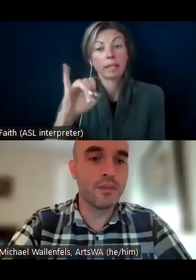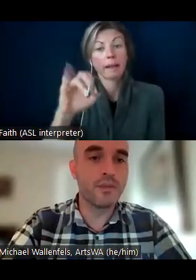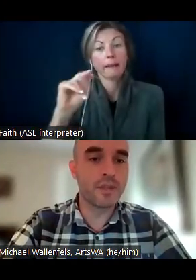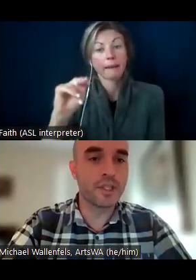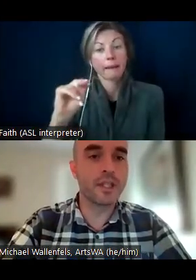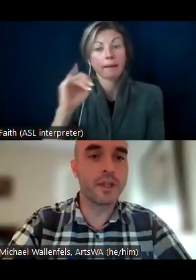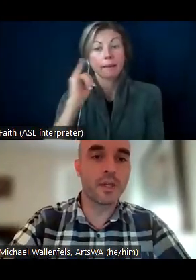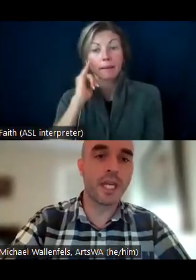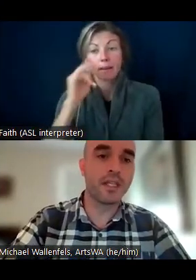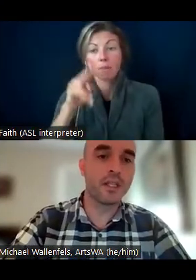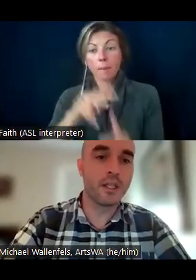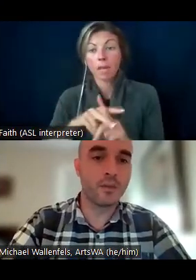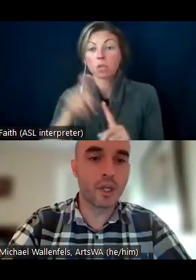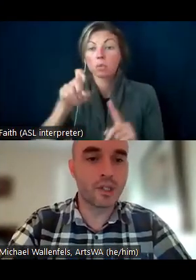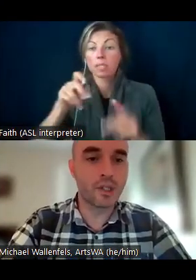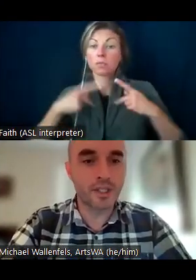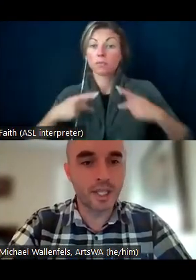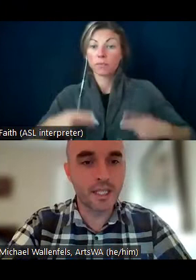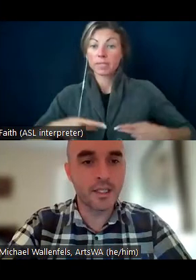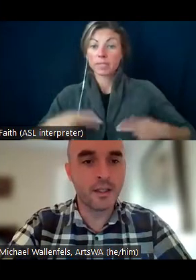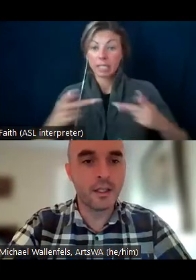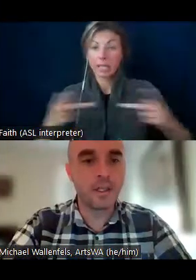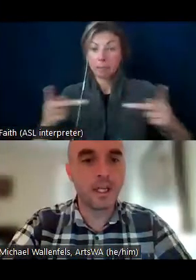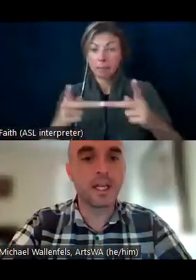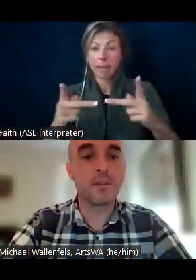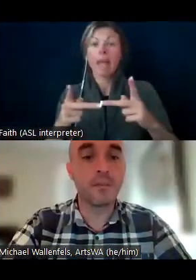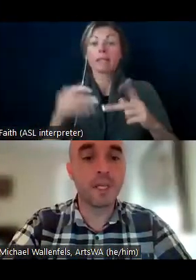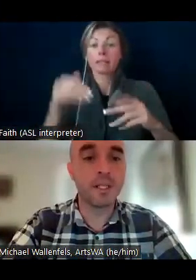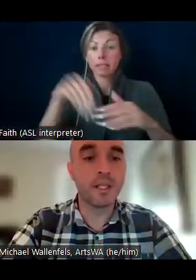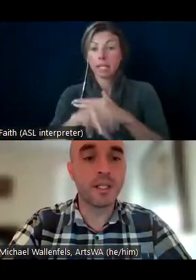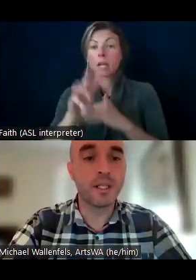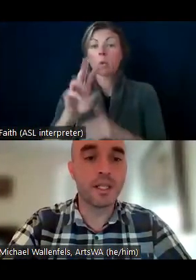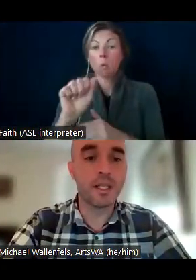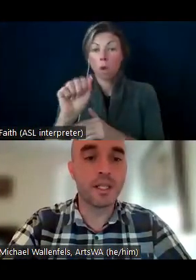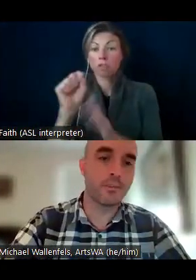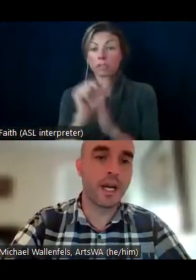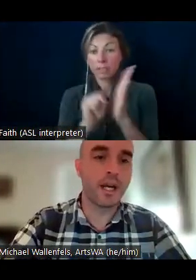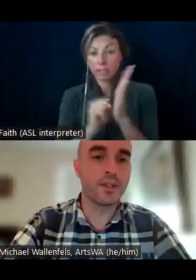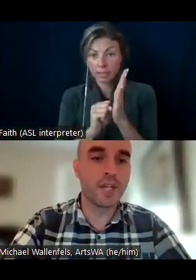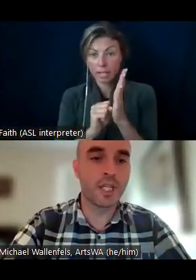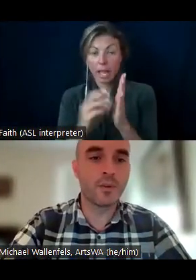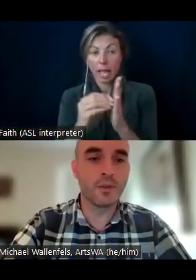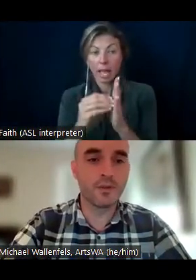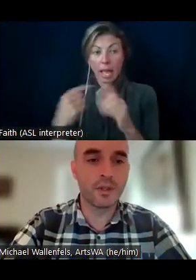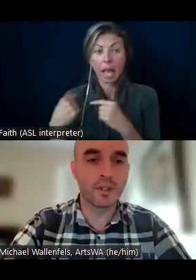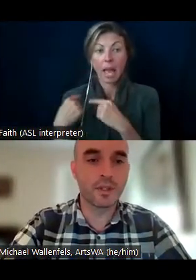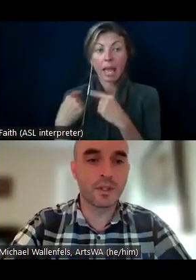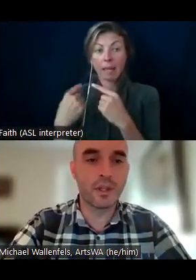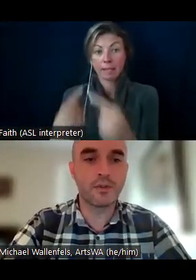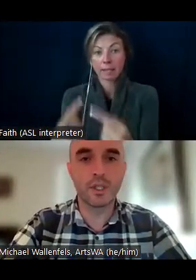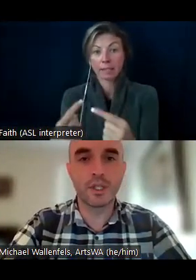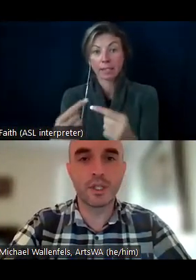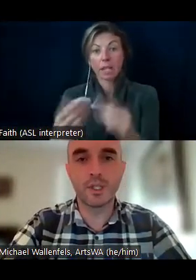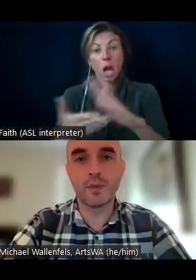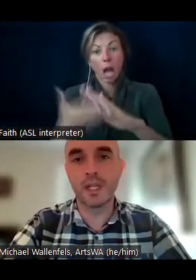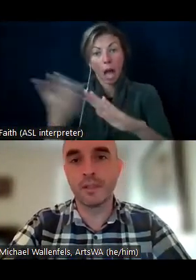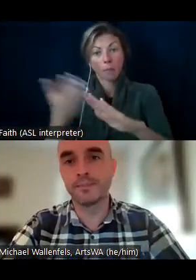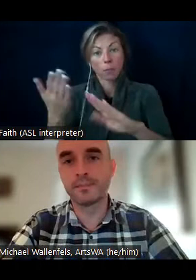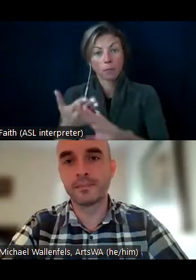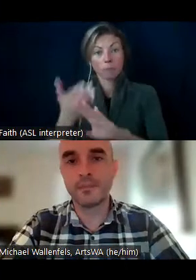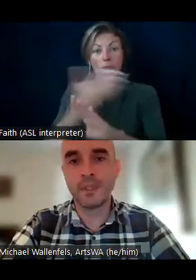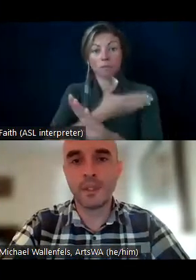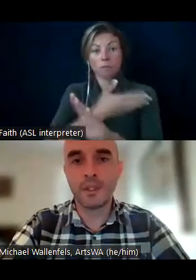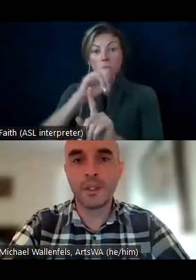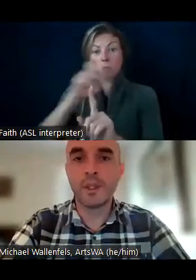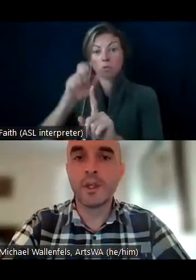그다음에 물리적으로 워싱턴 주에 위치해야 하고 그다음에 2021년 1월 1일